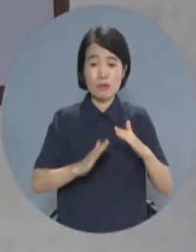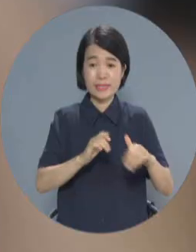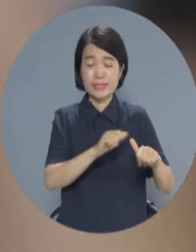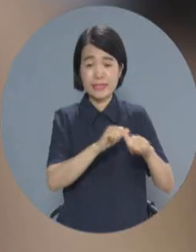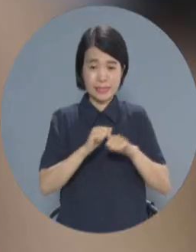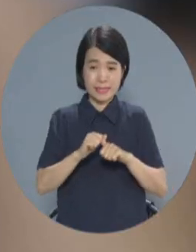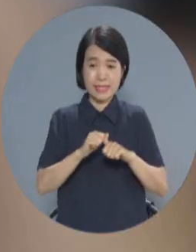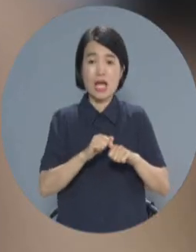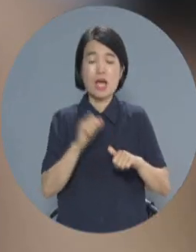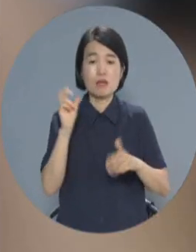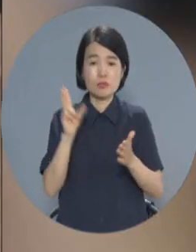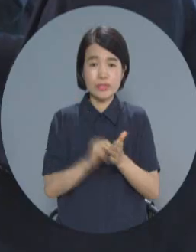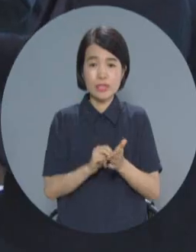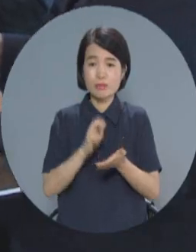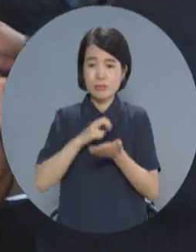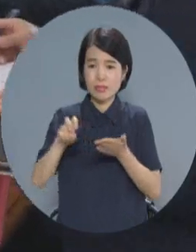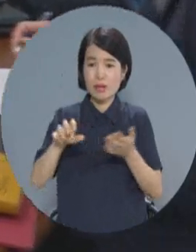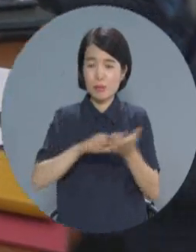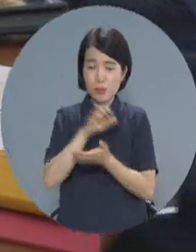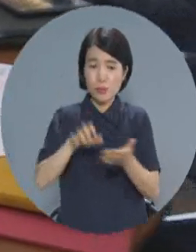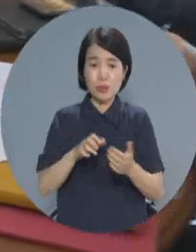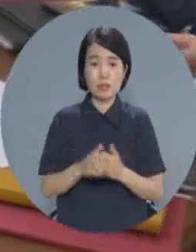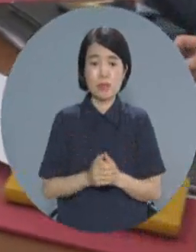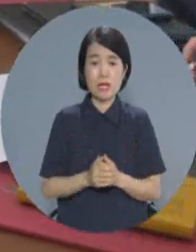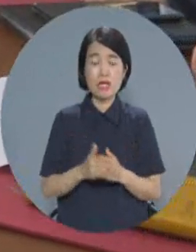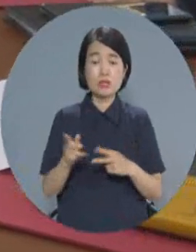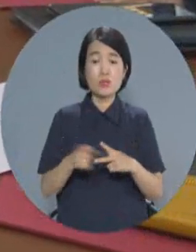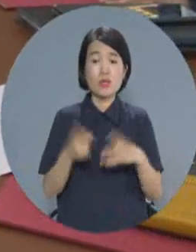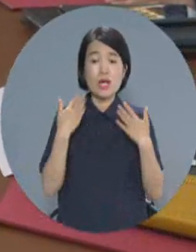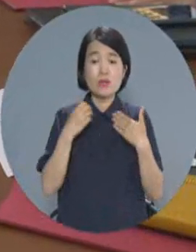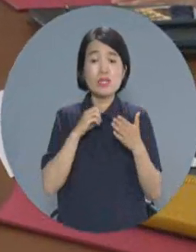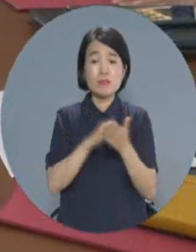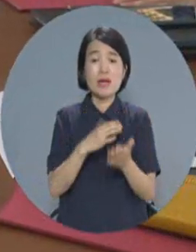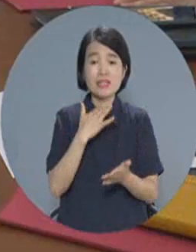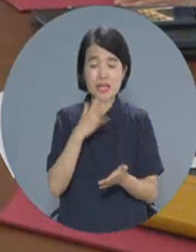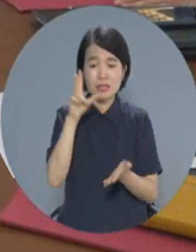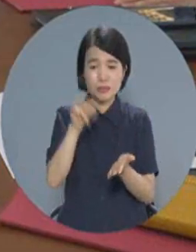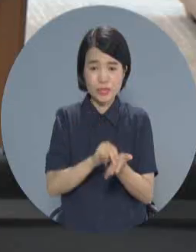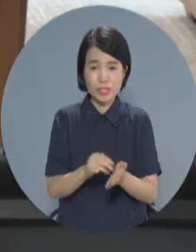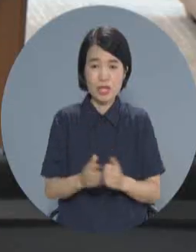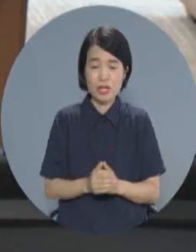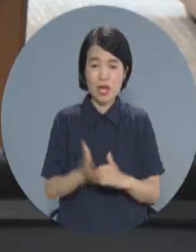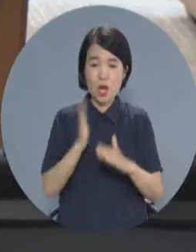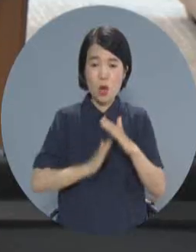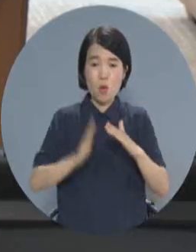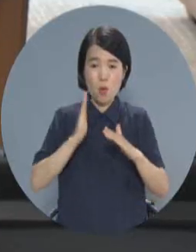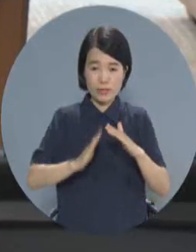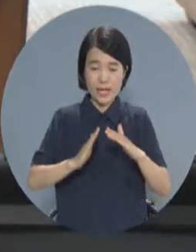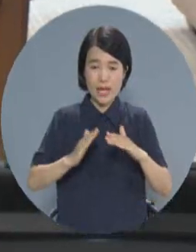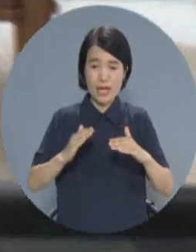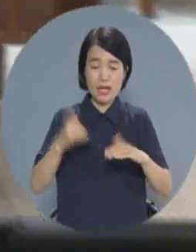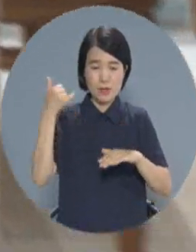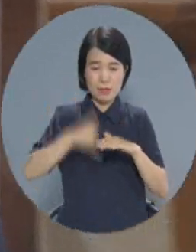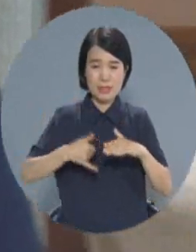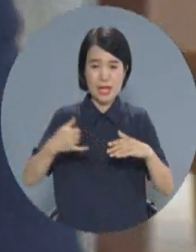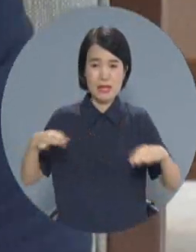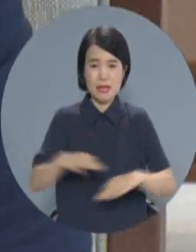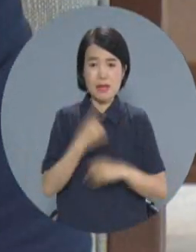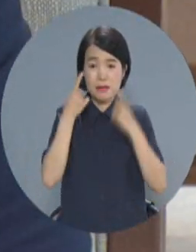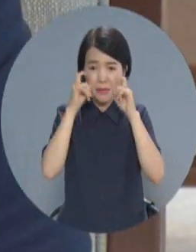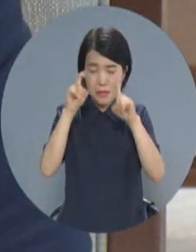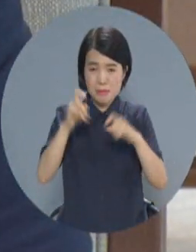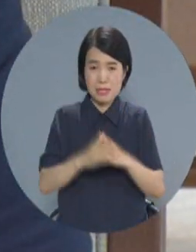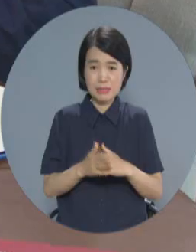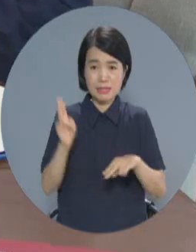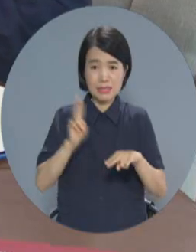의혹, 문자 파동에 이어 최근에는 초등학교 입학 연령 문제와 관저 공사 비리 의혹 등이 불거지면서